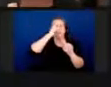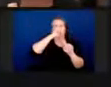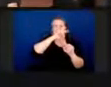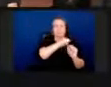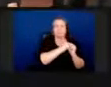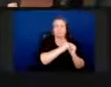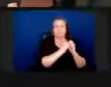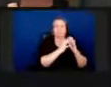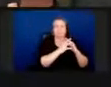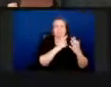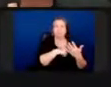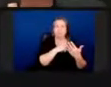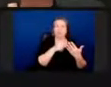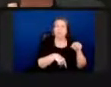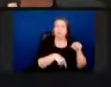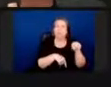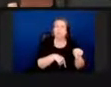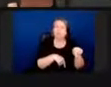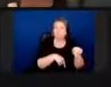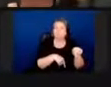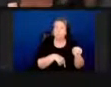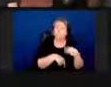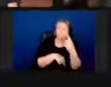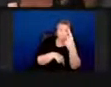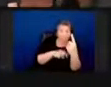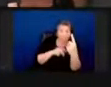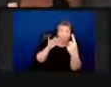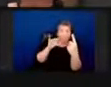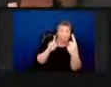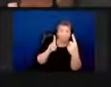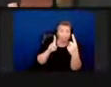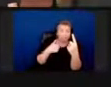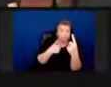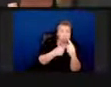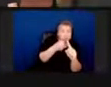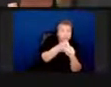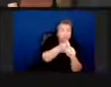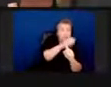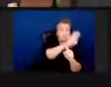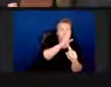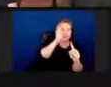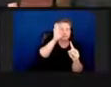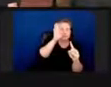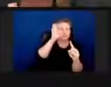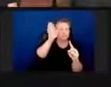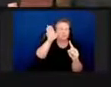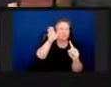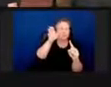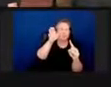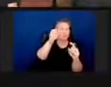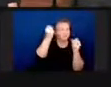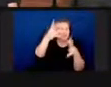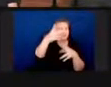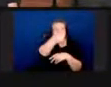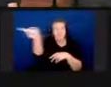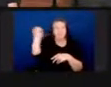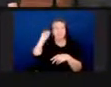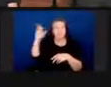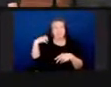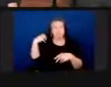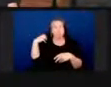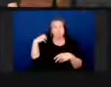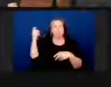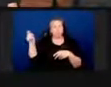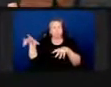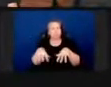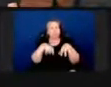injinia. Kwa kweli tukiona mambo kama haya, mambo haya yanatutia moyo kwa kweli, kwa kuwa tunaona